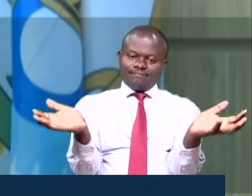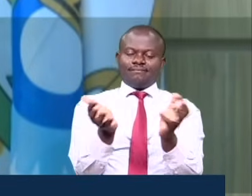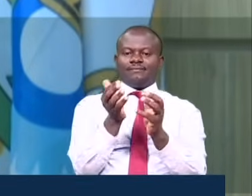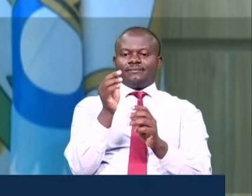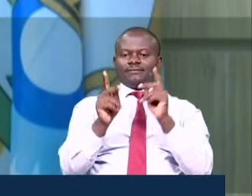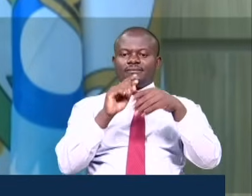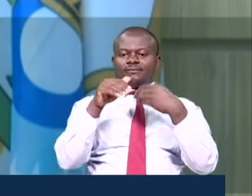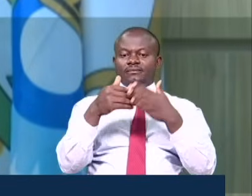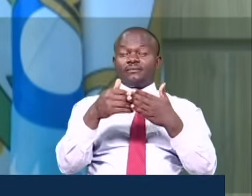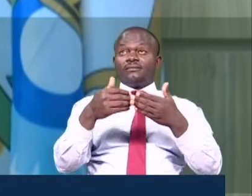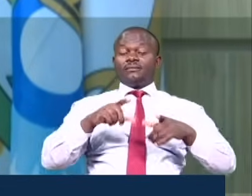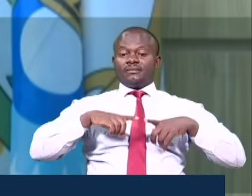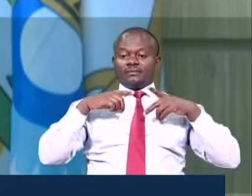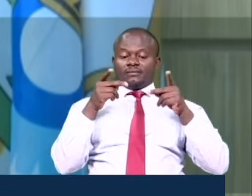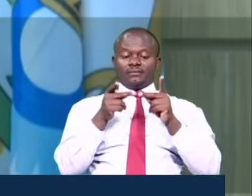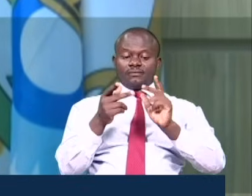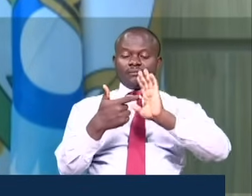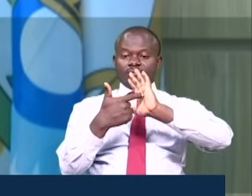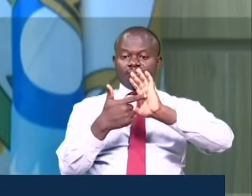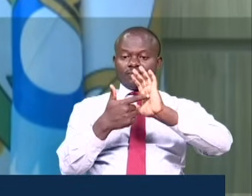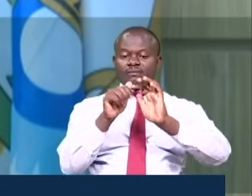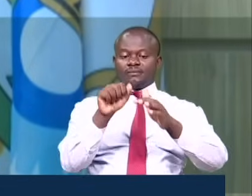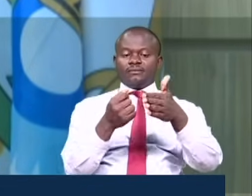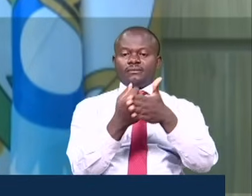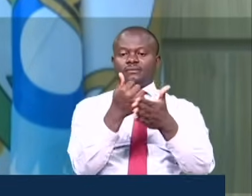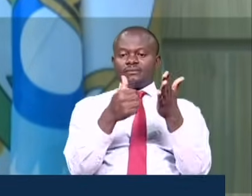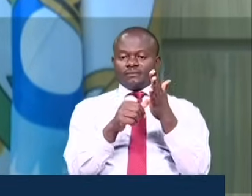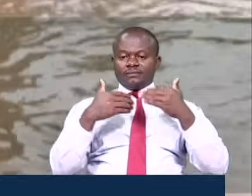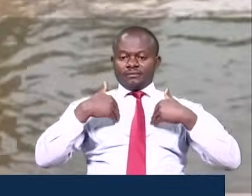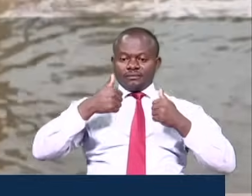abatuye ahagaragajwe ko hashira ubuzima mu kaga